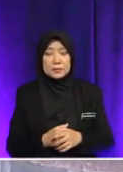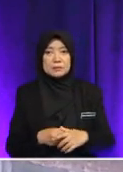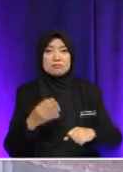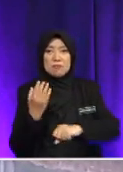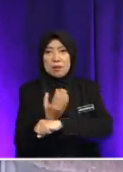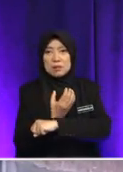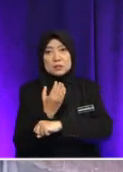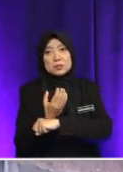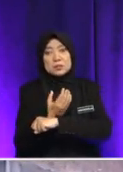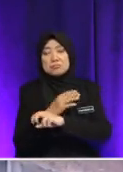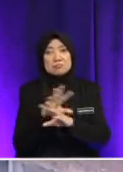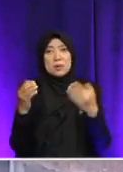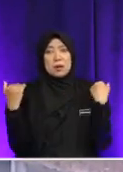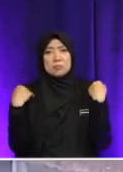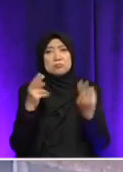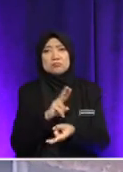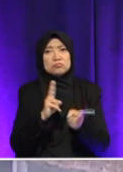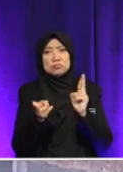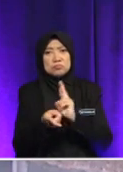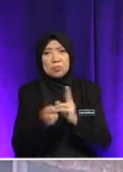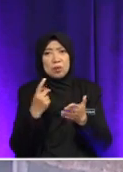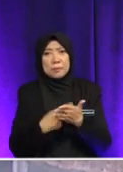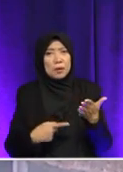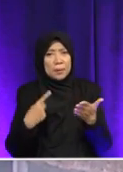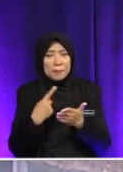macam tak berubah apa-apa pun